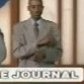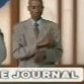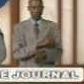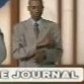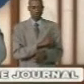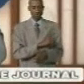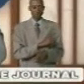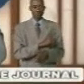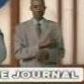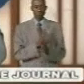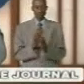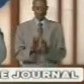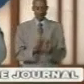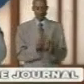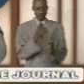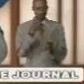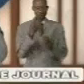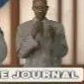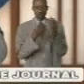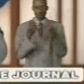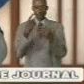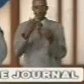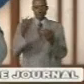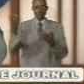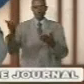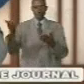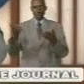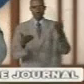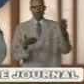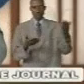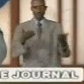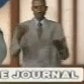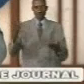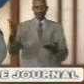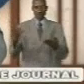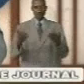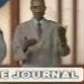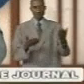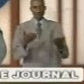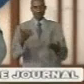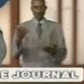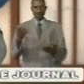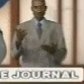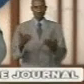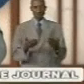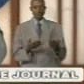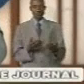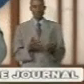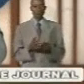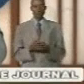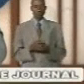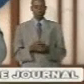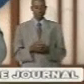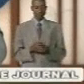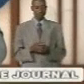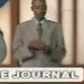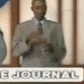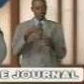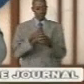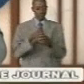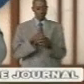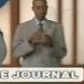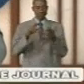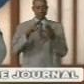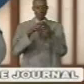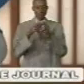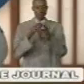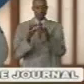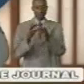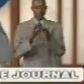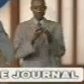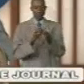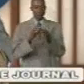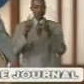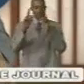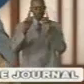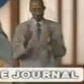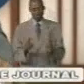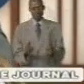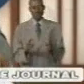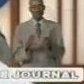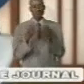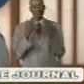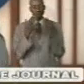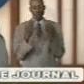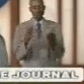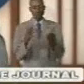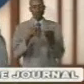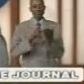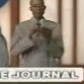de leurs Excellences Mesdames et Messieurs les chefs des délégations et leurs conjoints à la Cité de l'Union africaine. Mesdames et Messieurs,